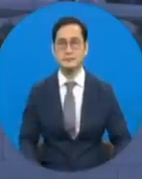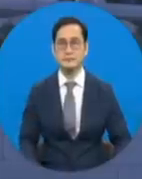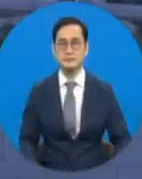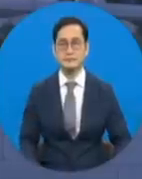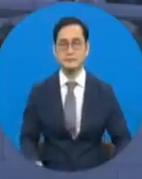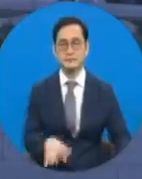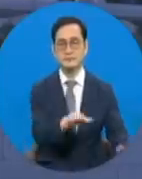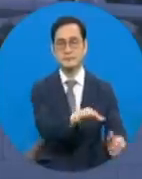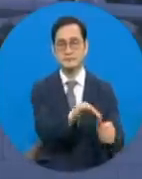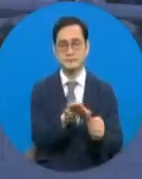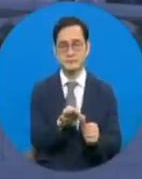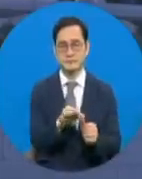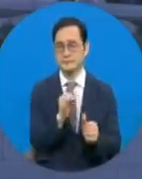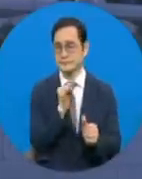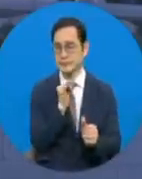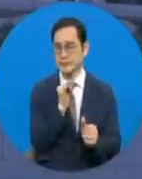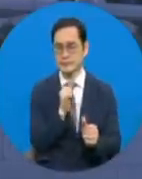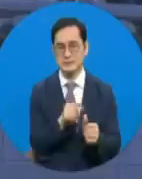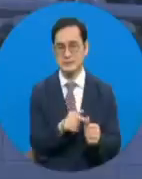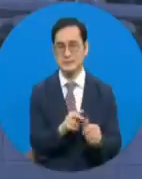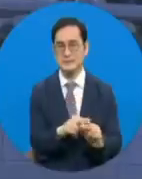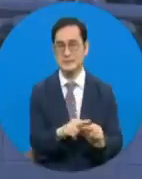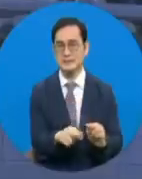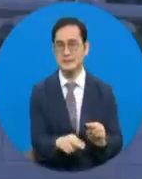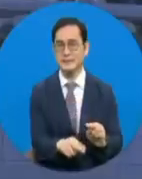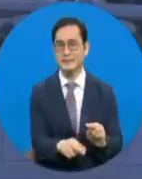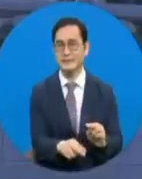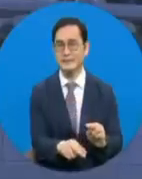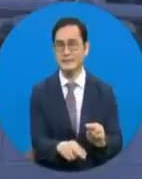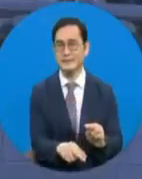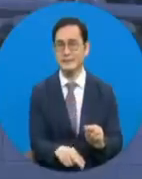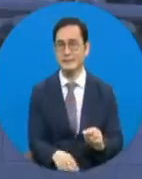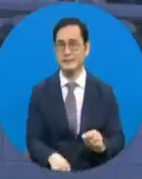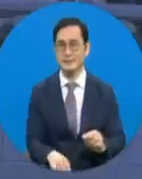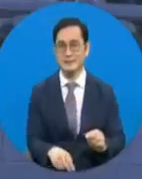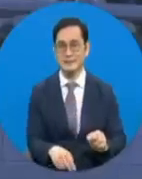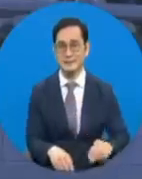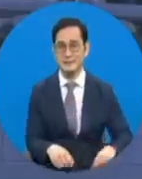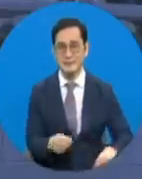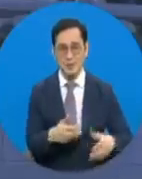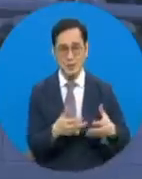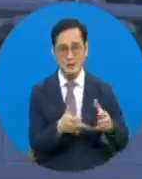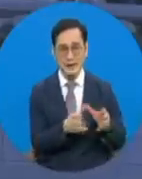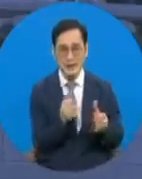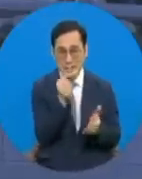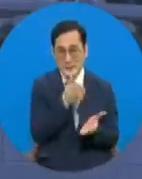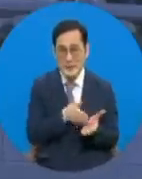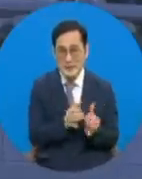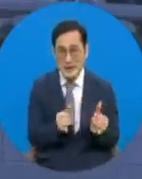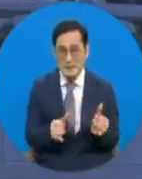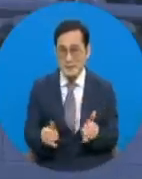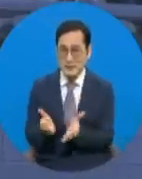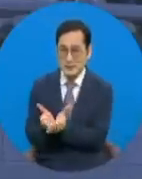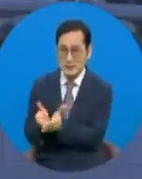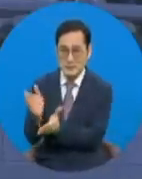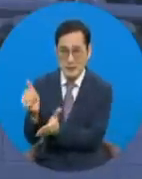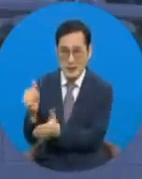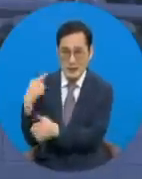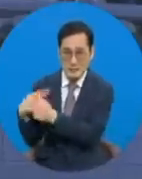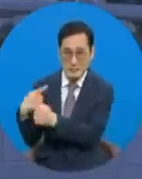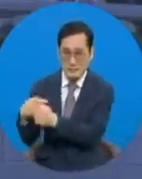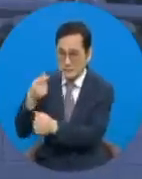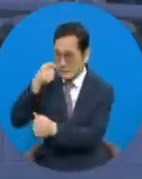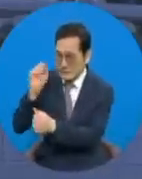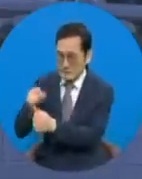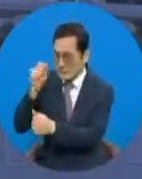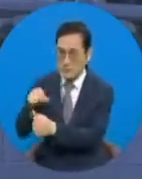9시간 만에 취소가 됐습니다. 당 수석 대변인 같은 경우에는 천안함 함장을 모욕했습니다. 여전히 사과나 유감 표시